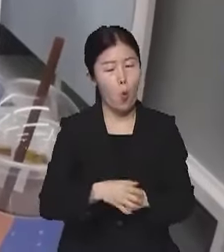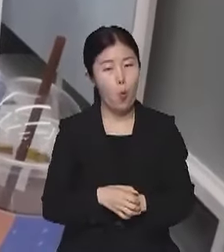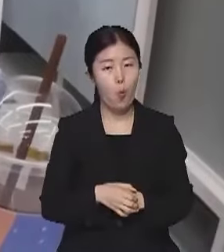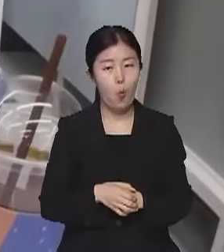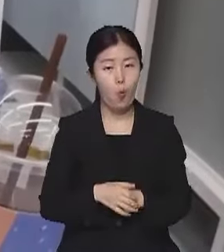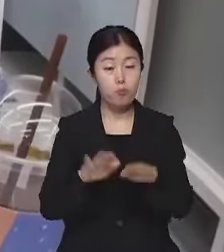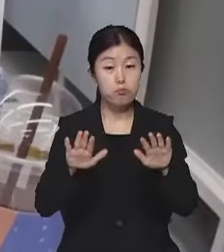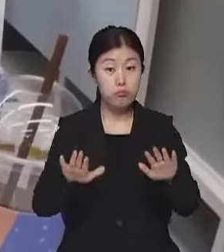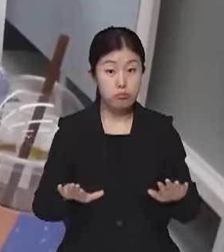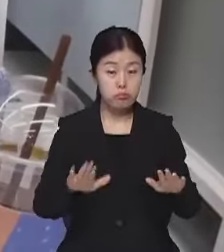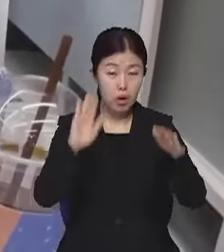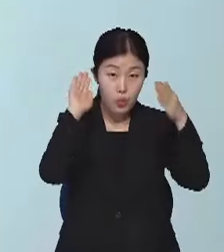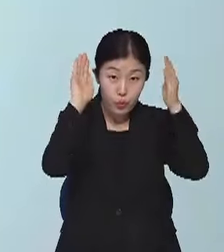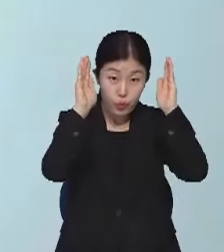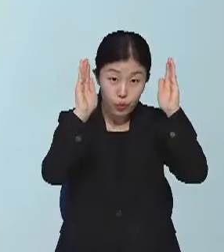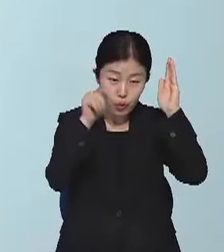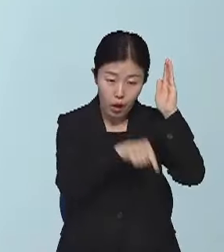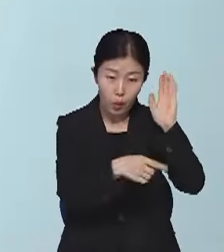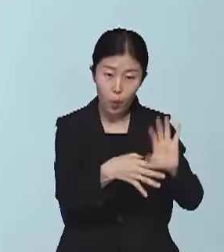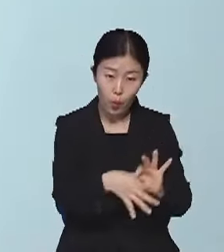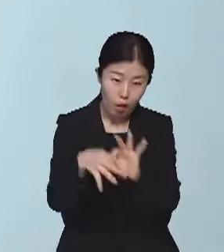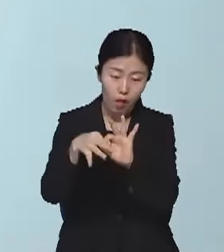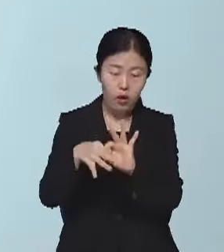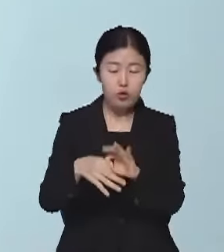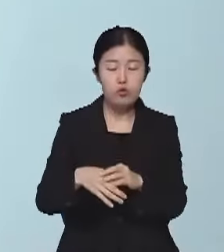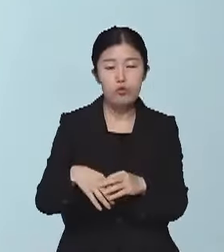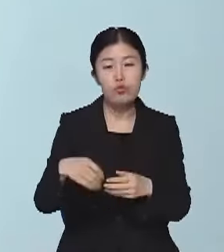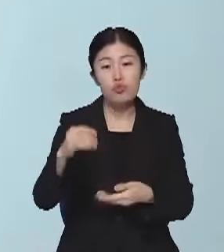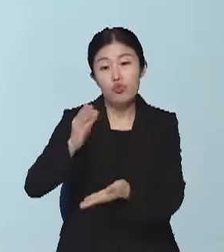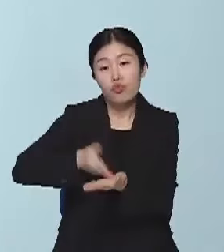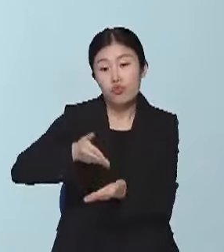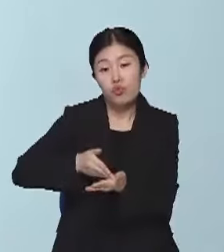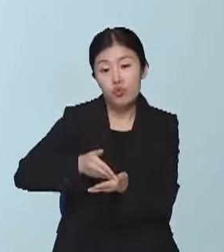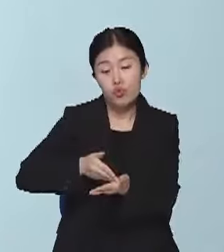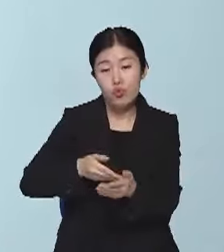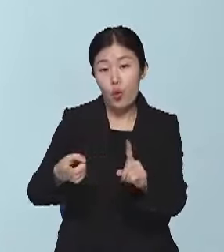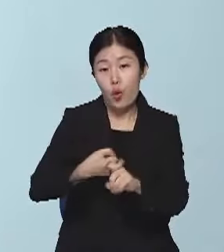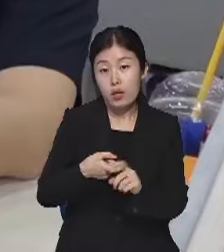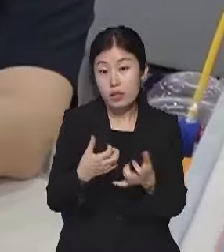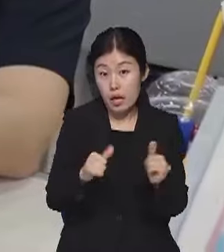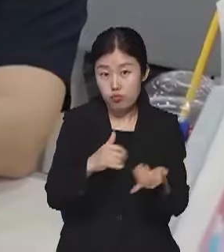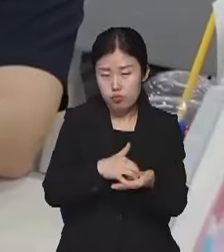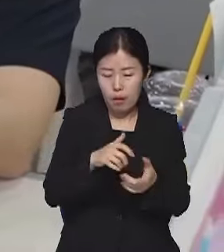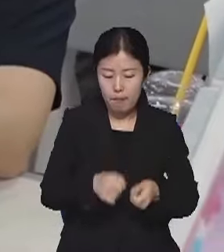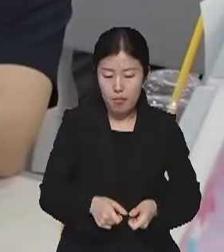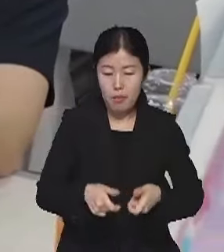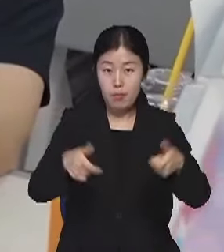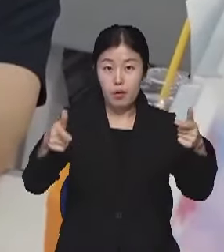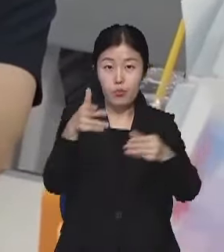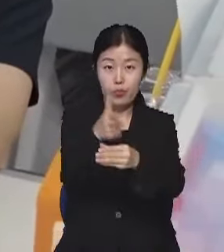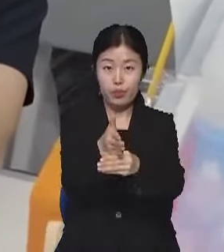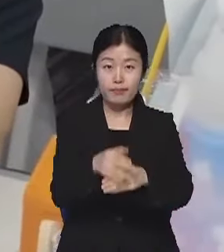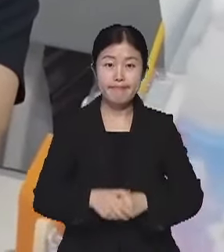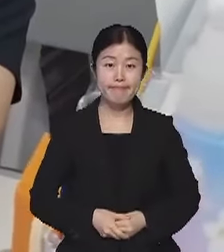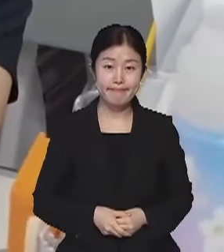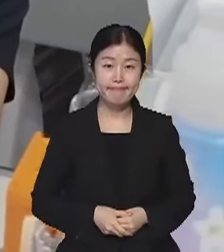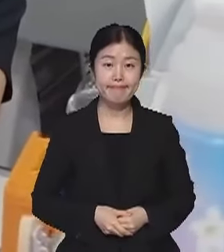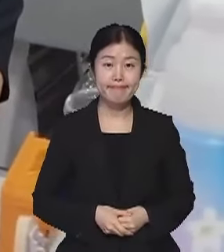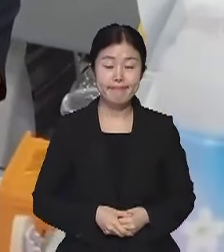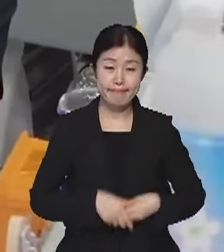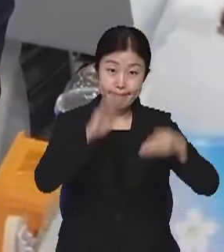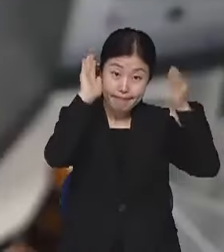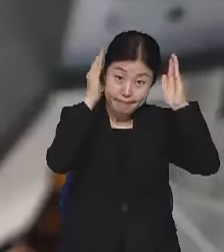뉴스 유튜브 구독자도 10만 명을 넘어서는 등 디지털 콘텐츠 소비자를 꾸준히 끌어모으고 있습니다